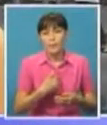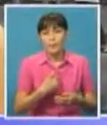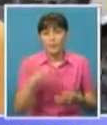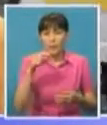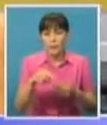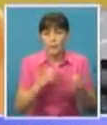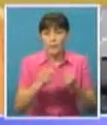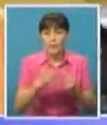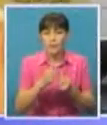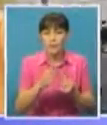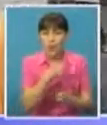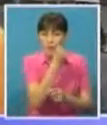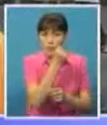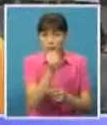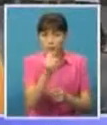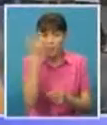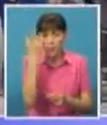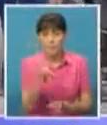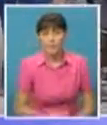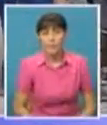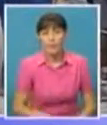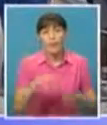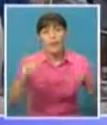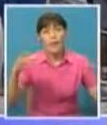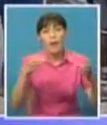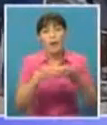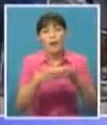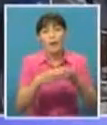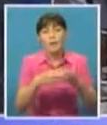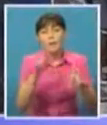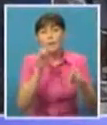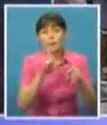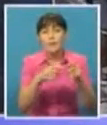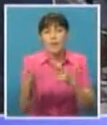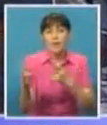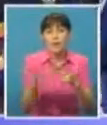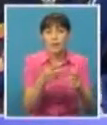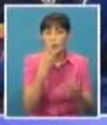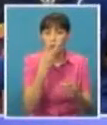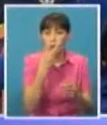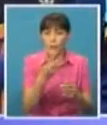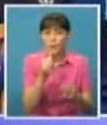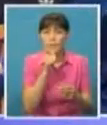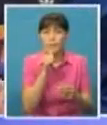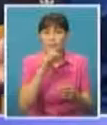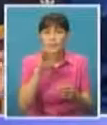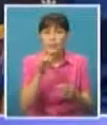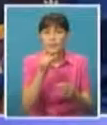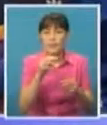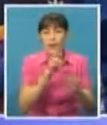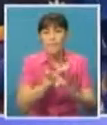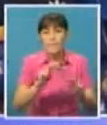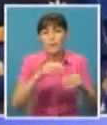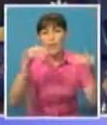осы марафоннан жеңіспен ораламыз деген үміттемін. Кейбір командалар қызу сайысқа әзірленіп келгендер көрініп тұр. Мәселен, индустриалды